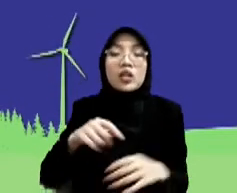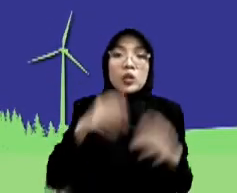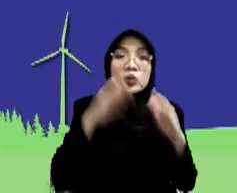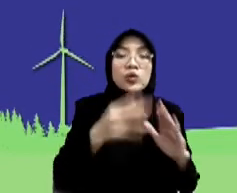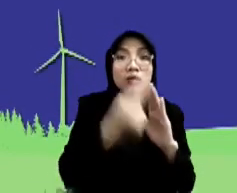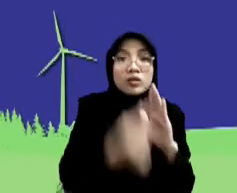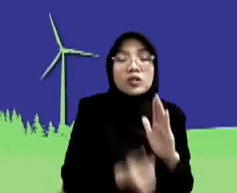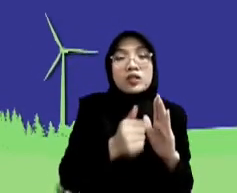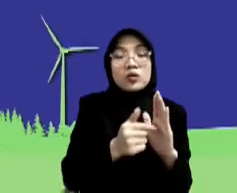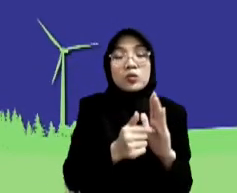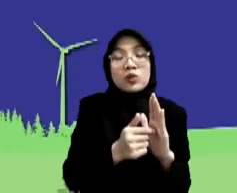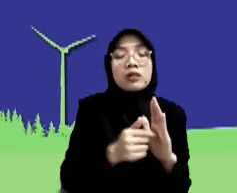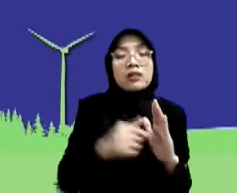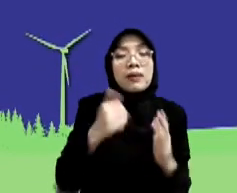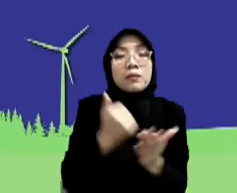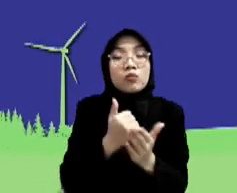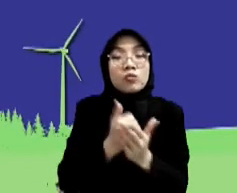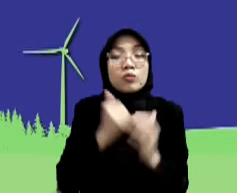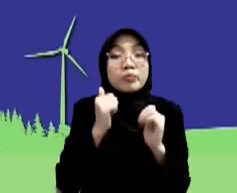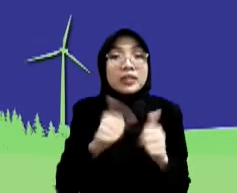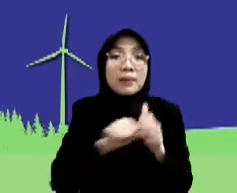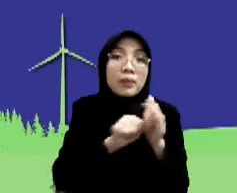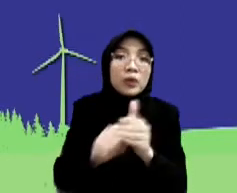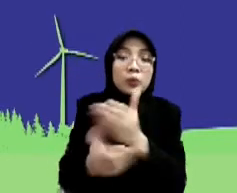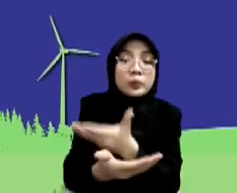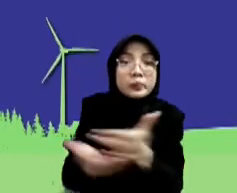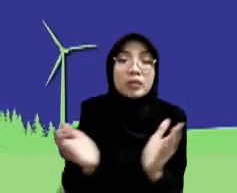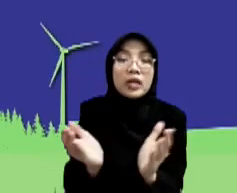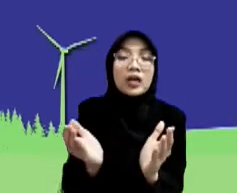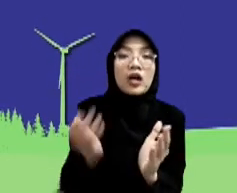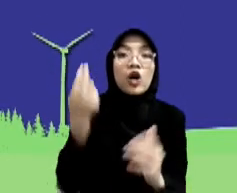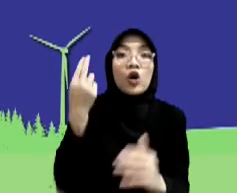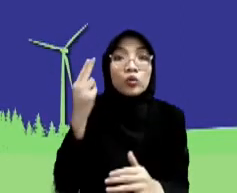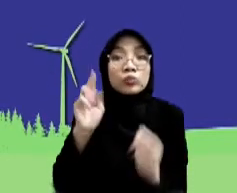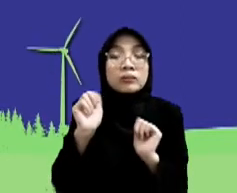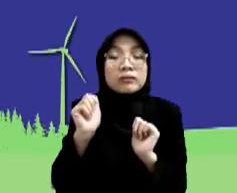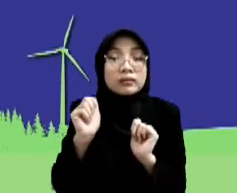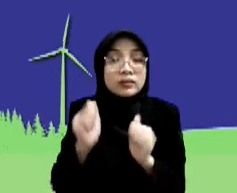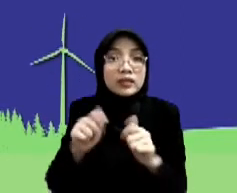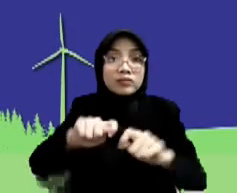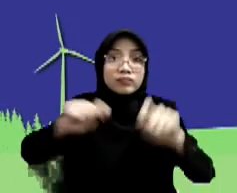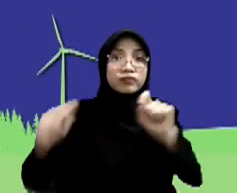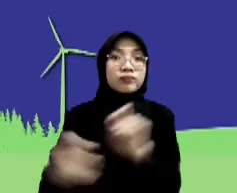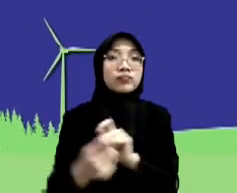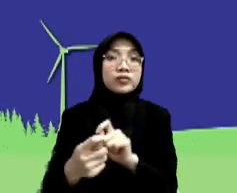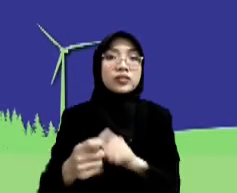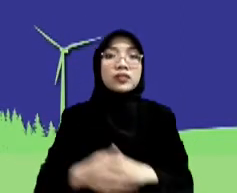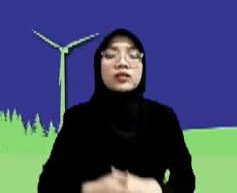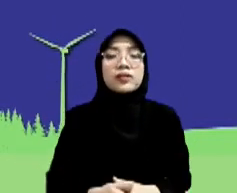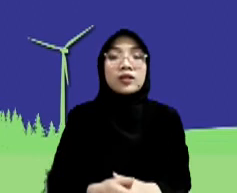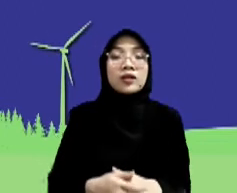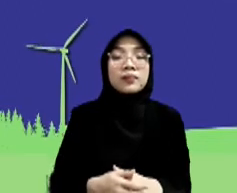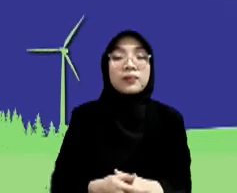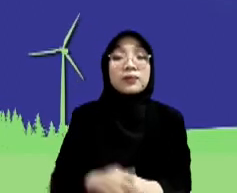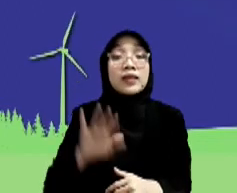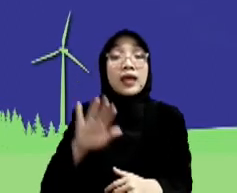instrument yang akan bisa bantu mereka untuk eh Transition for that particular company